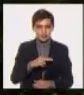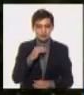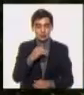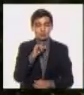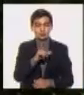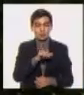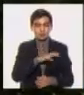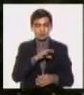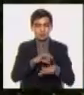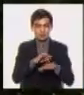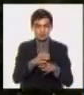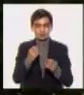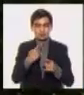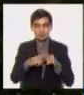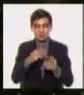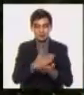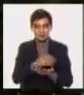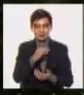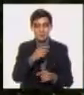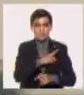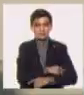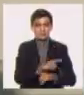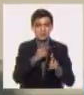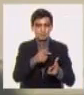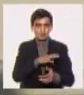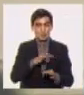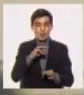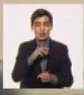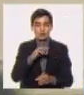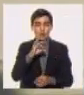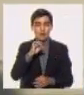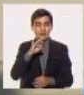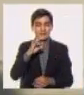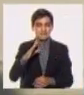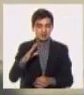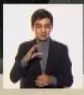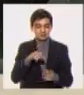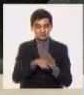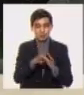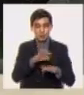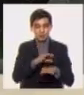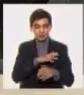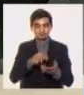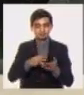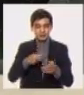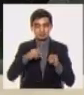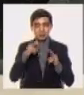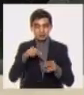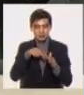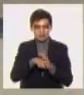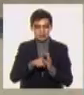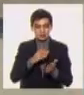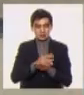нее имелись хронические заболевания. В больницу она поступила с диагнозом ОРВИ. Позже анализ подтвердил наличие в